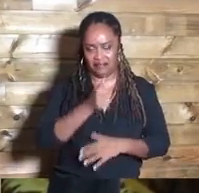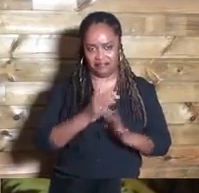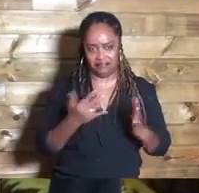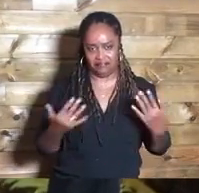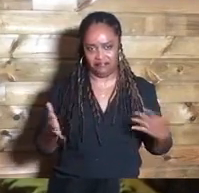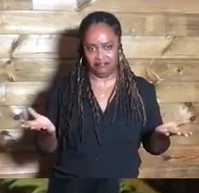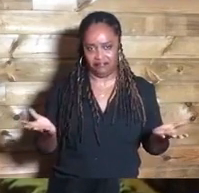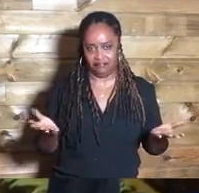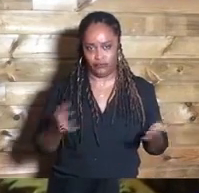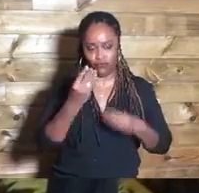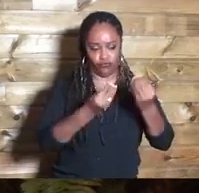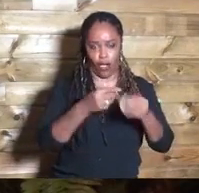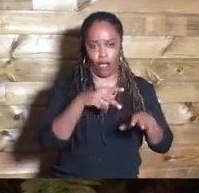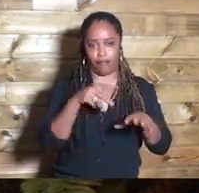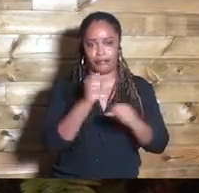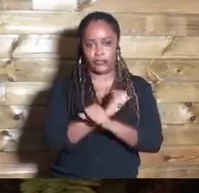C'est fait un coup la jol.